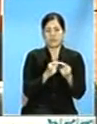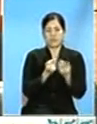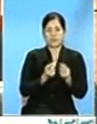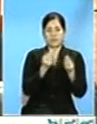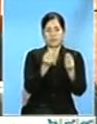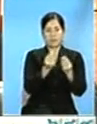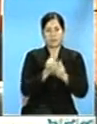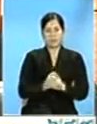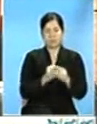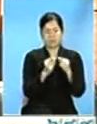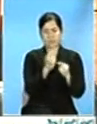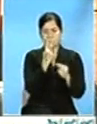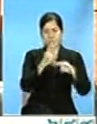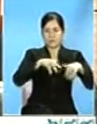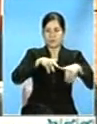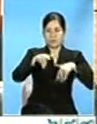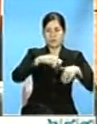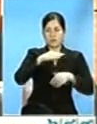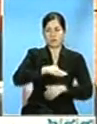นี่คือสภาอันทรงเกียรติหรือครับ